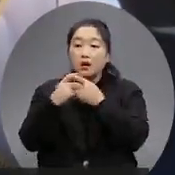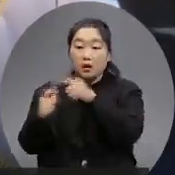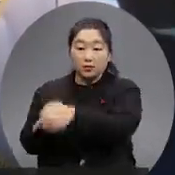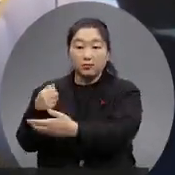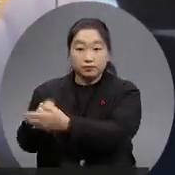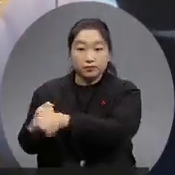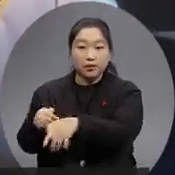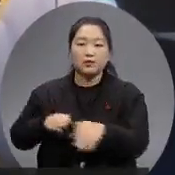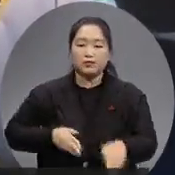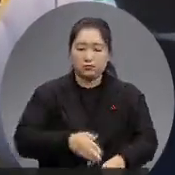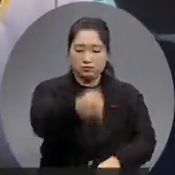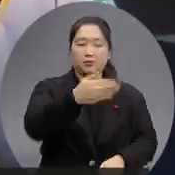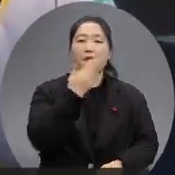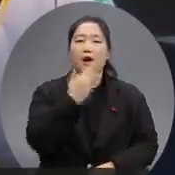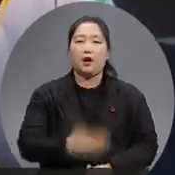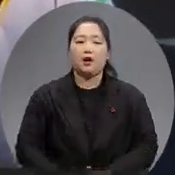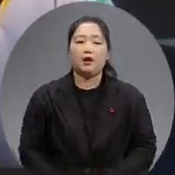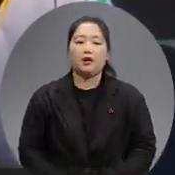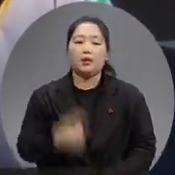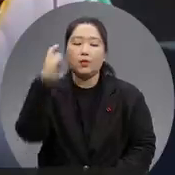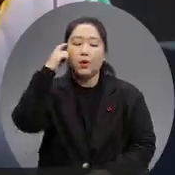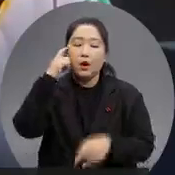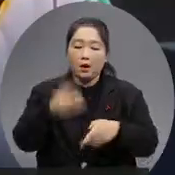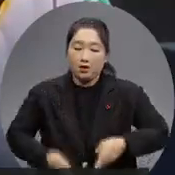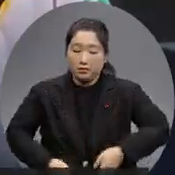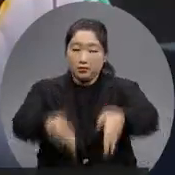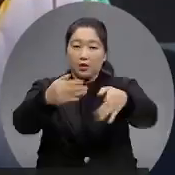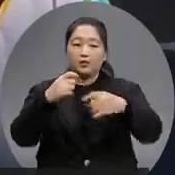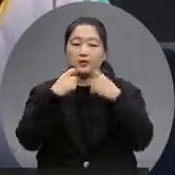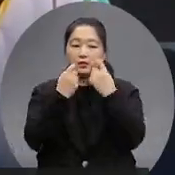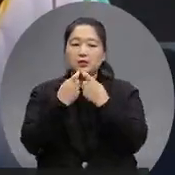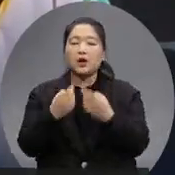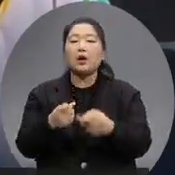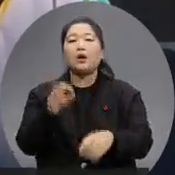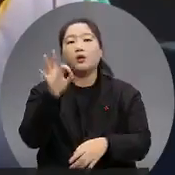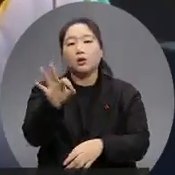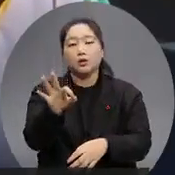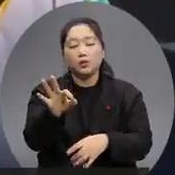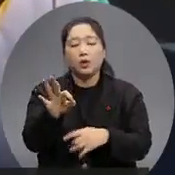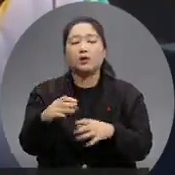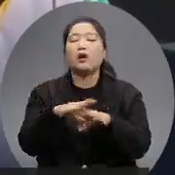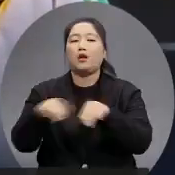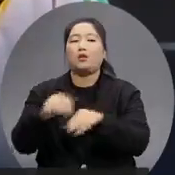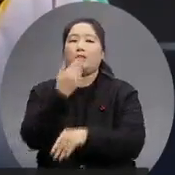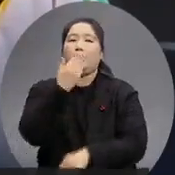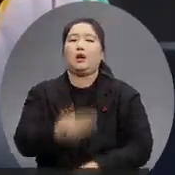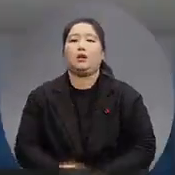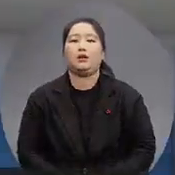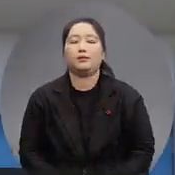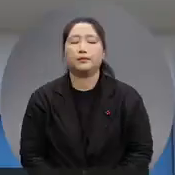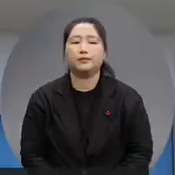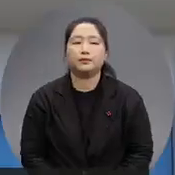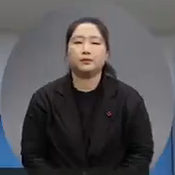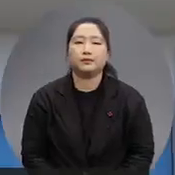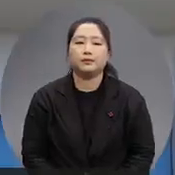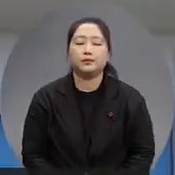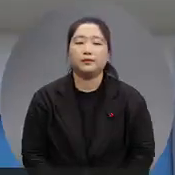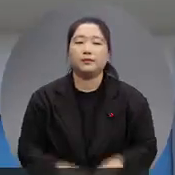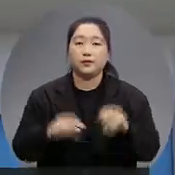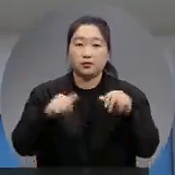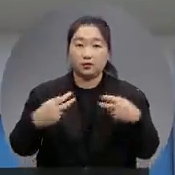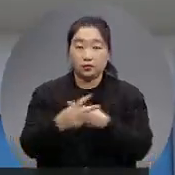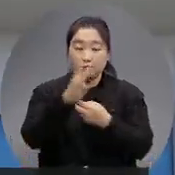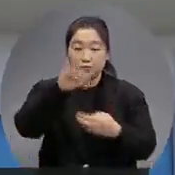결정하면 바로 놓습니다. 왜냐하면 그 길이 빠르기 때문에 민자 놓으면 통행료 때문에 다 해결됩니다.